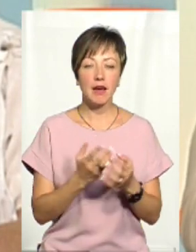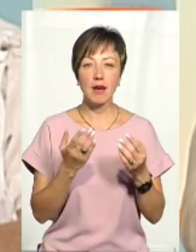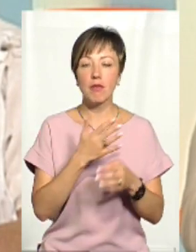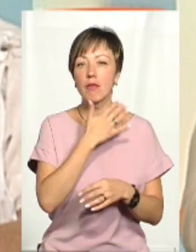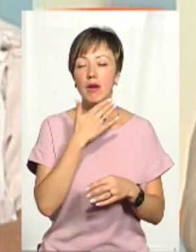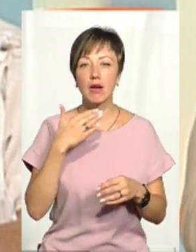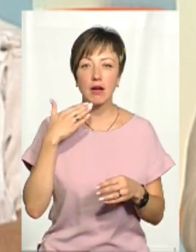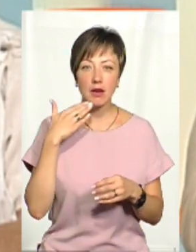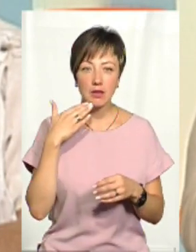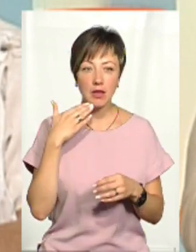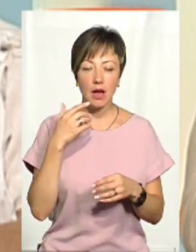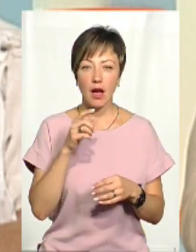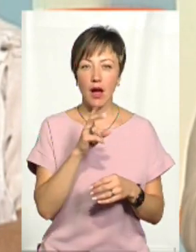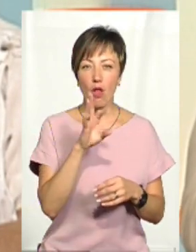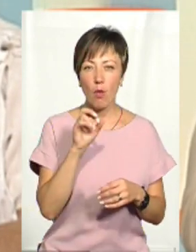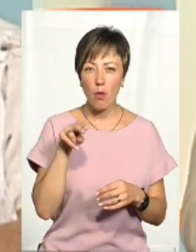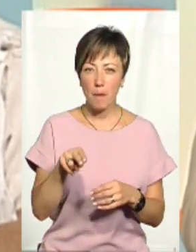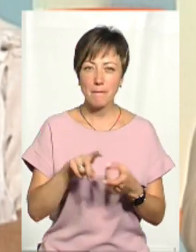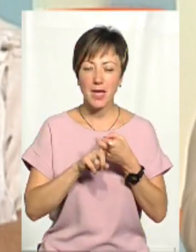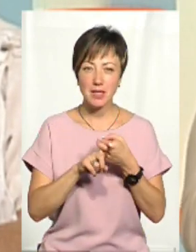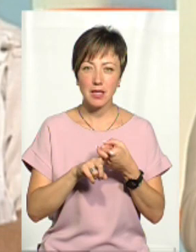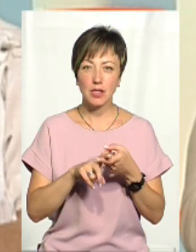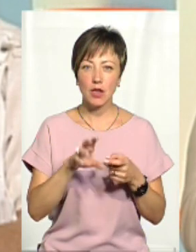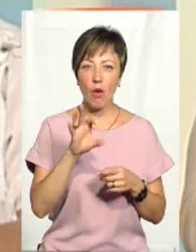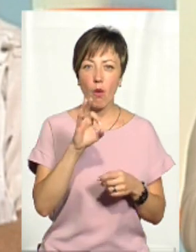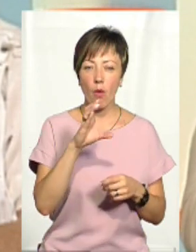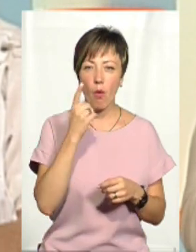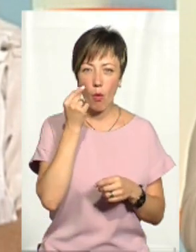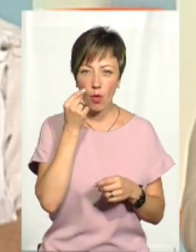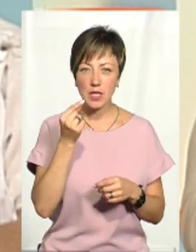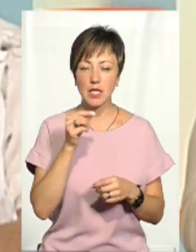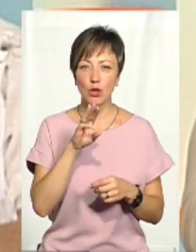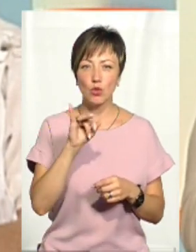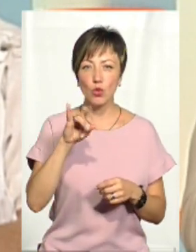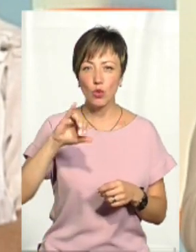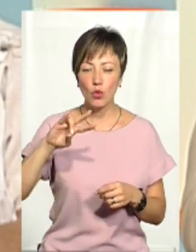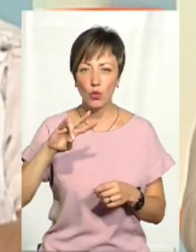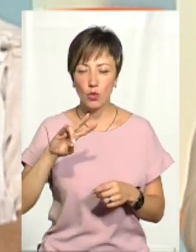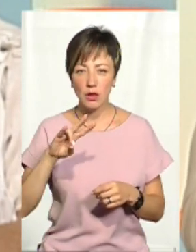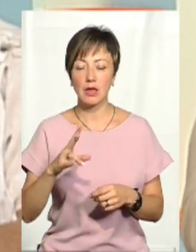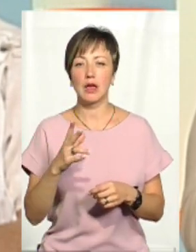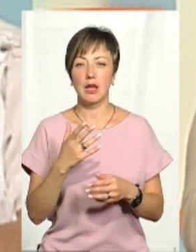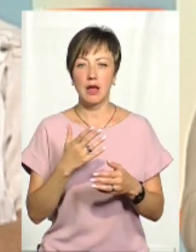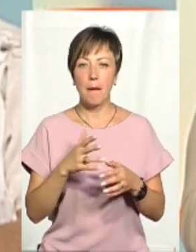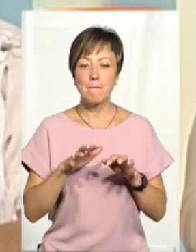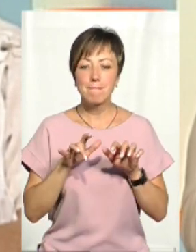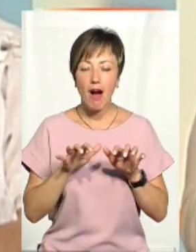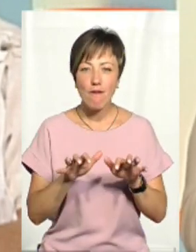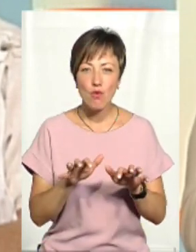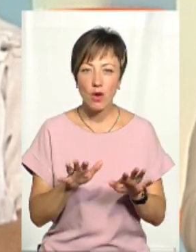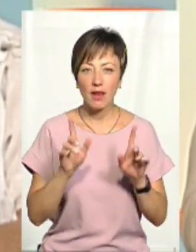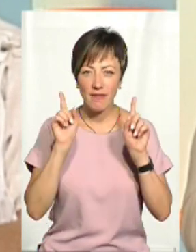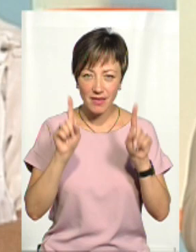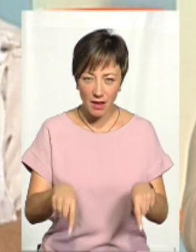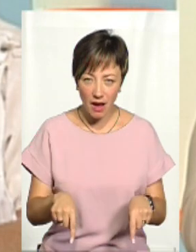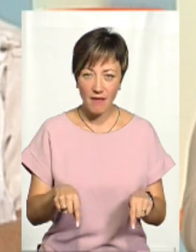велика кількість клопів, паразитичних ос, турунів, врешті-решт пауків